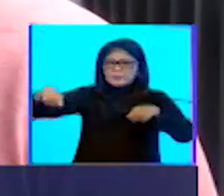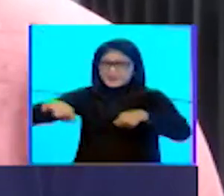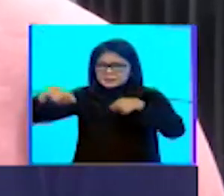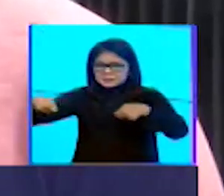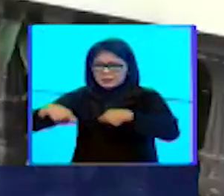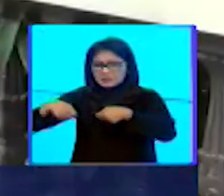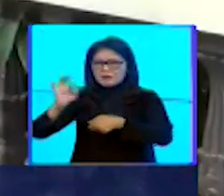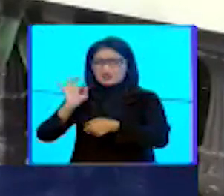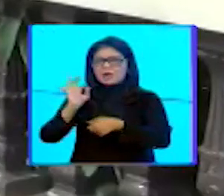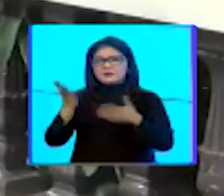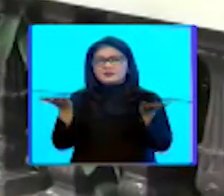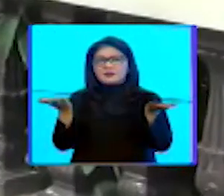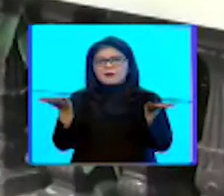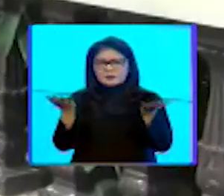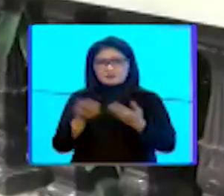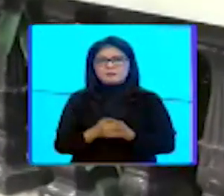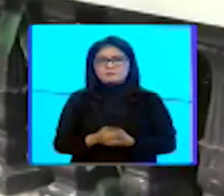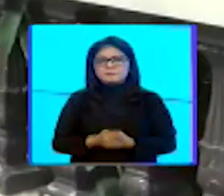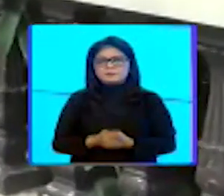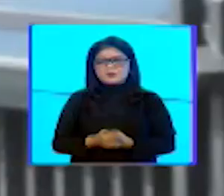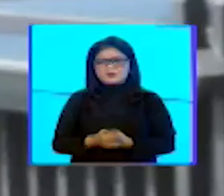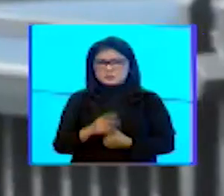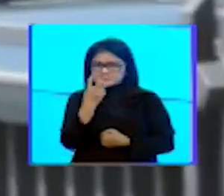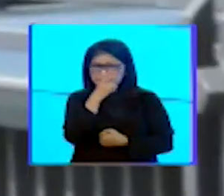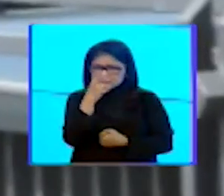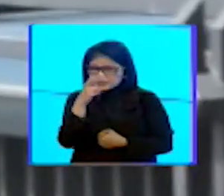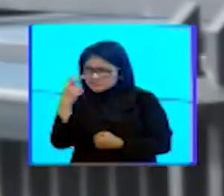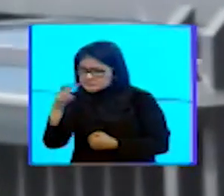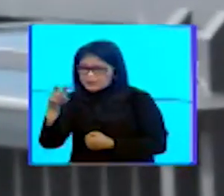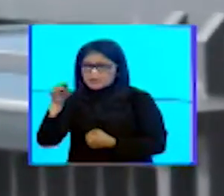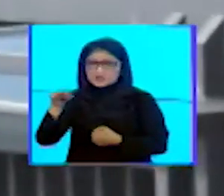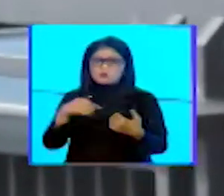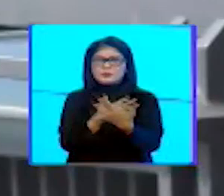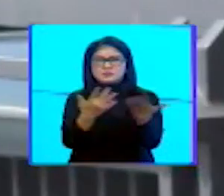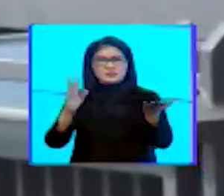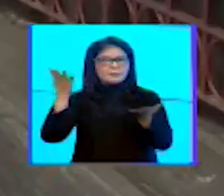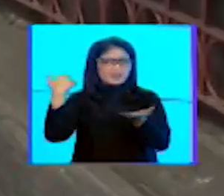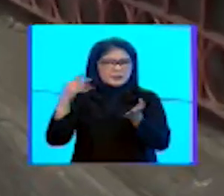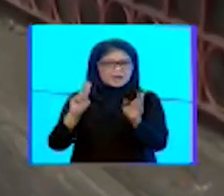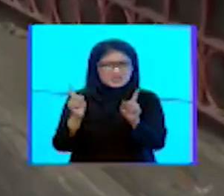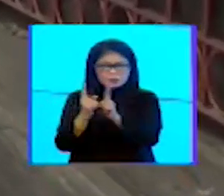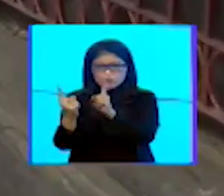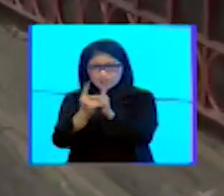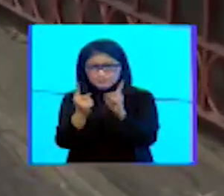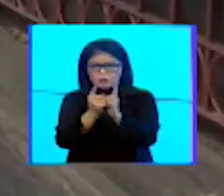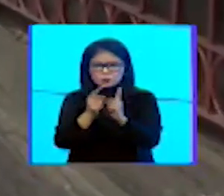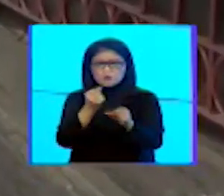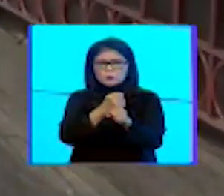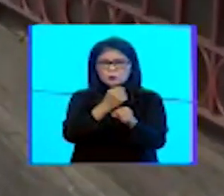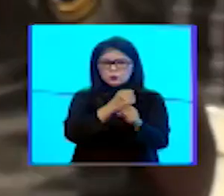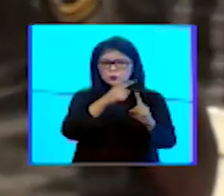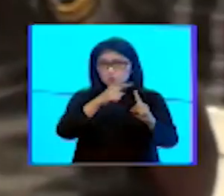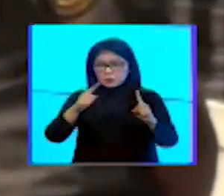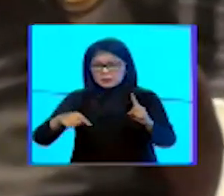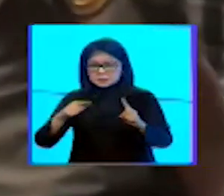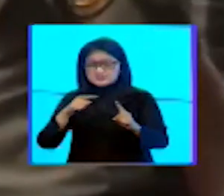sama relawan. Tracing terhadap kontak erat warga yang positif COVID-19 dilakukan tim Satgas COVID-19 setempat